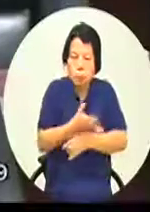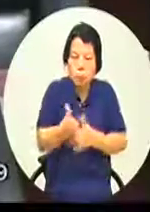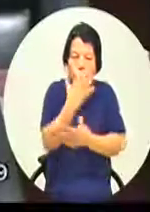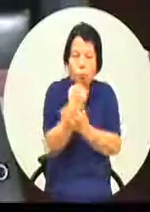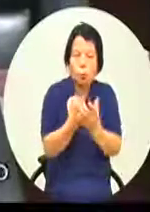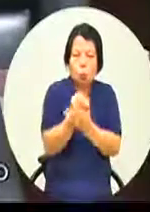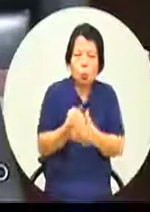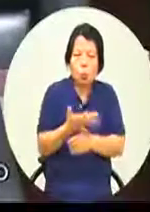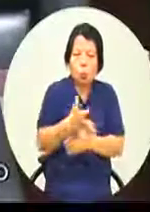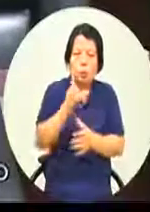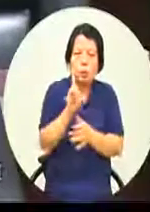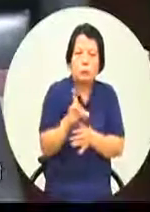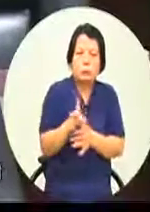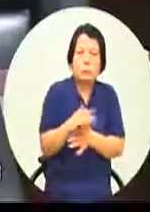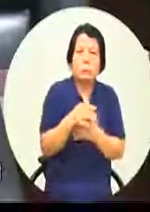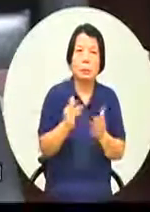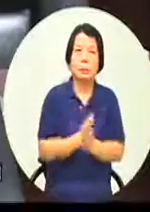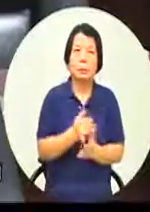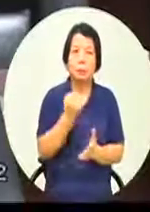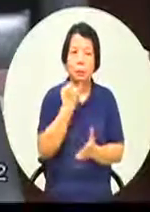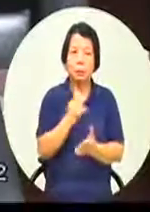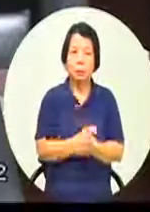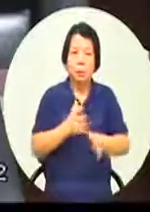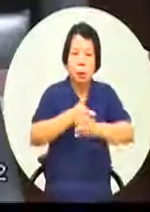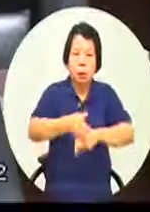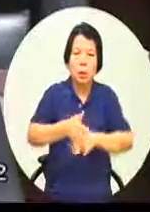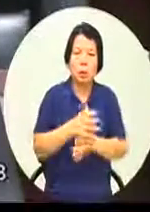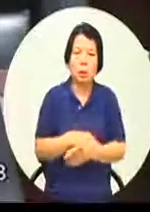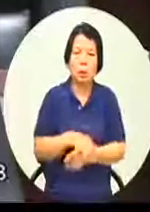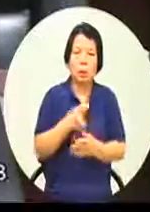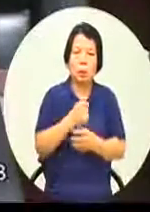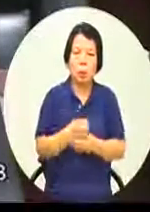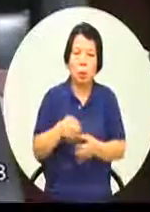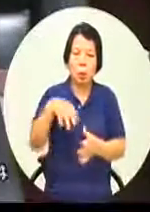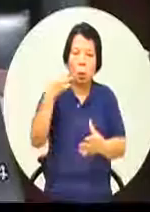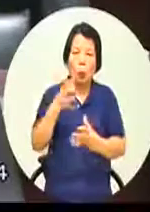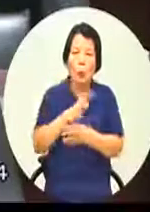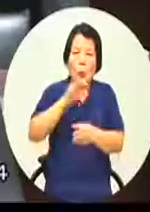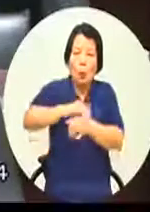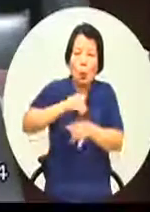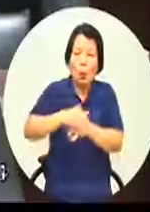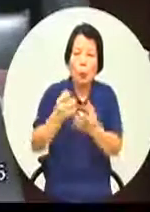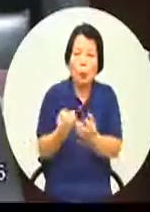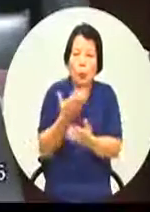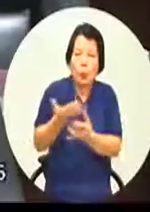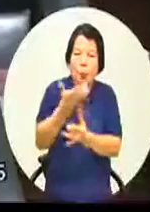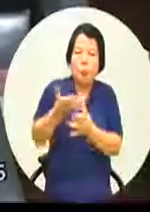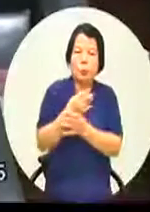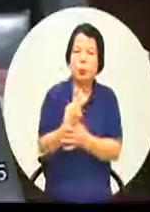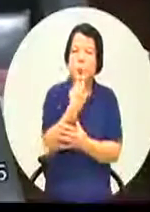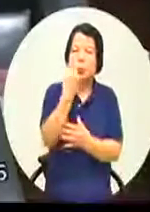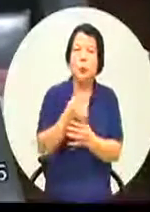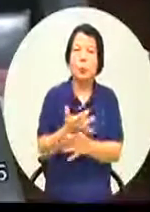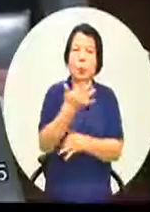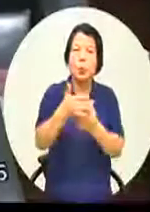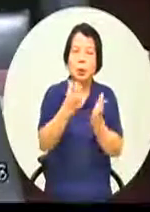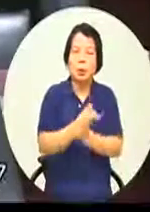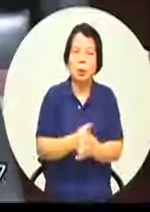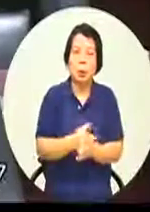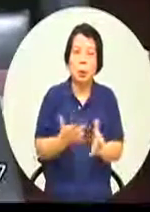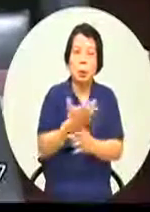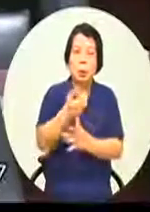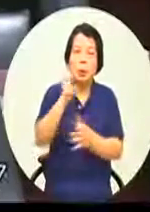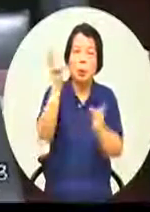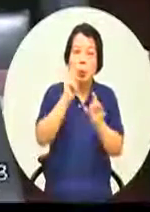啊、尿啊、哦、尿液，都可以经过厌氧的发酵，然后变成沼气，然后再利用沼气来发电、哦、